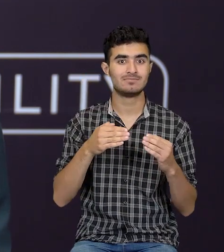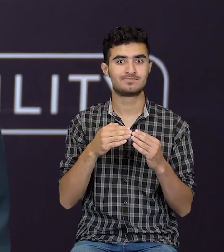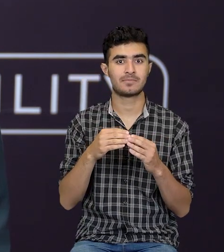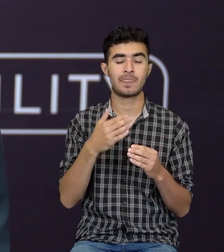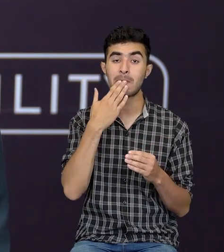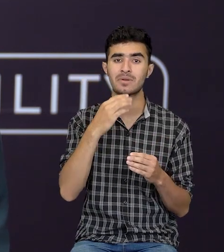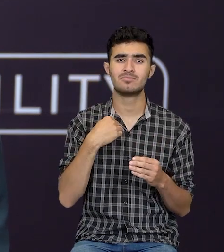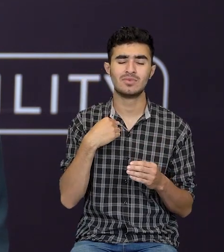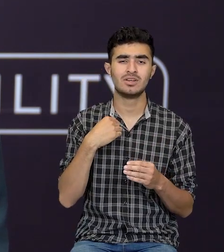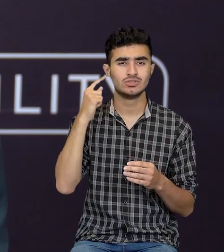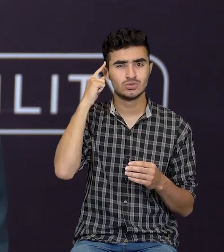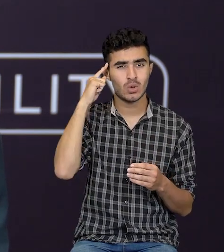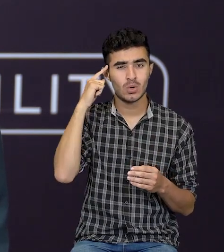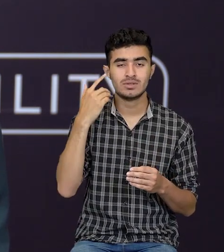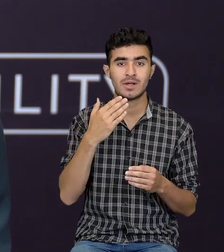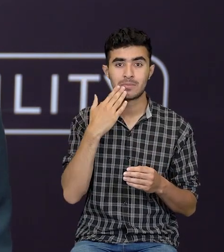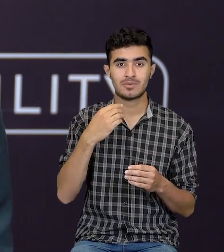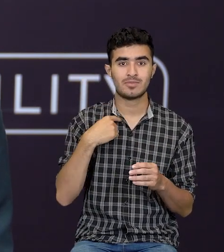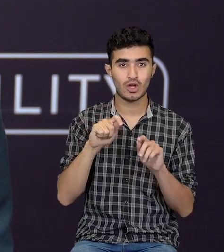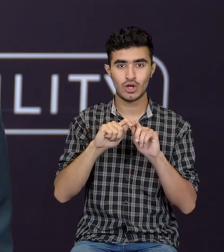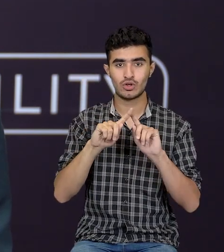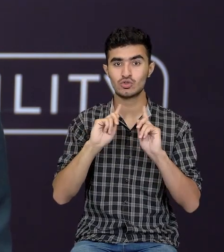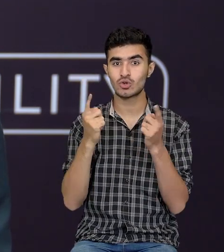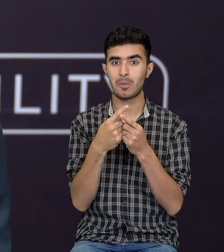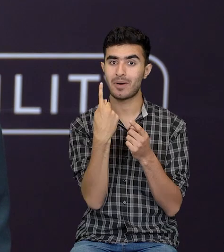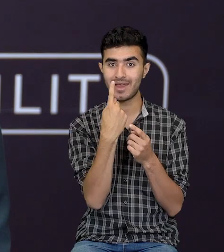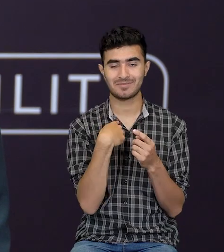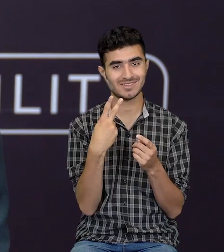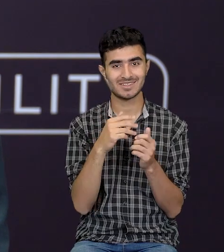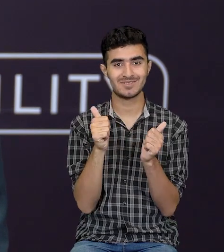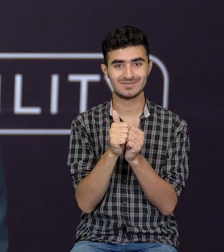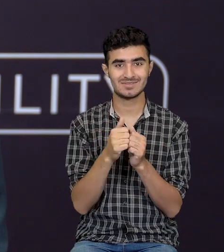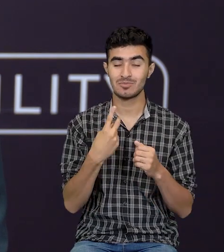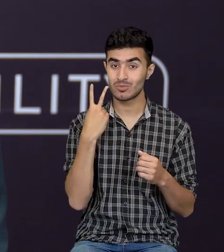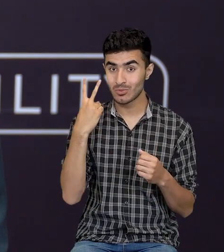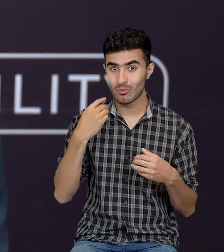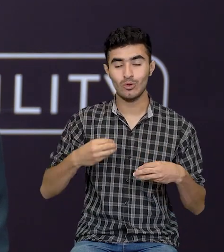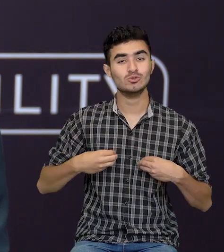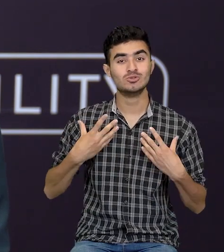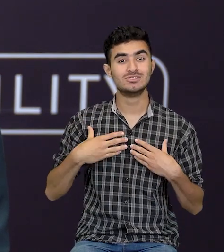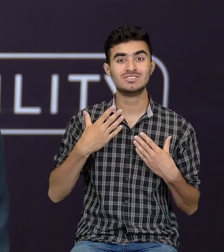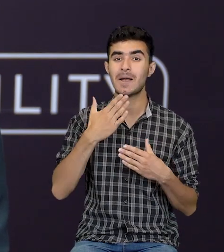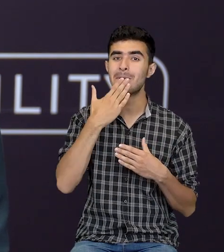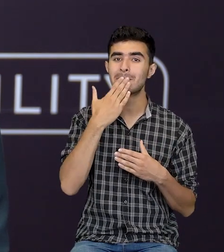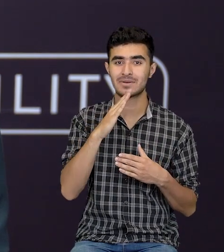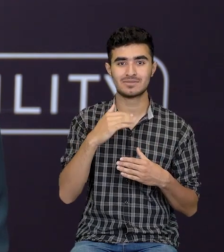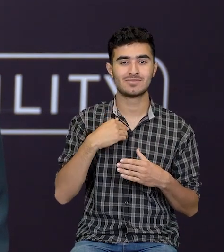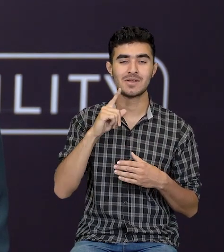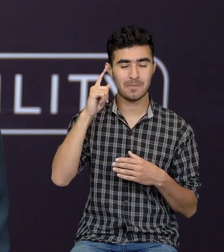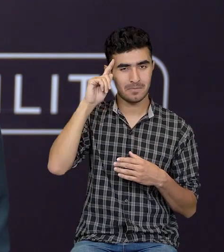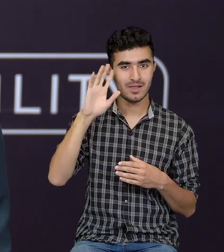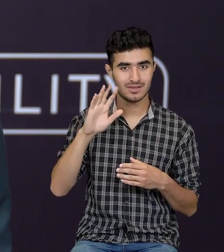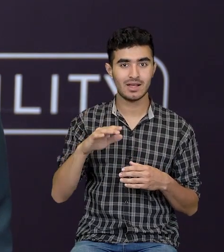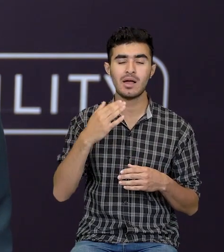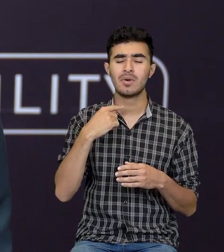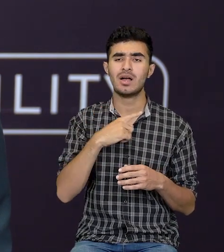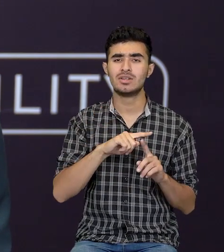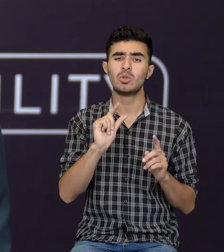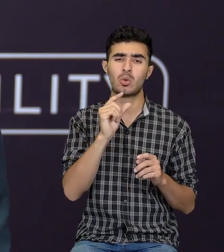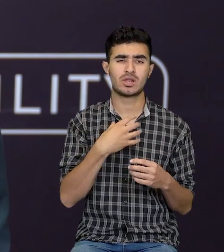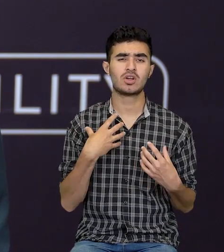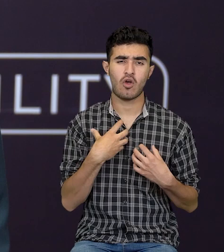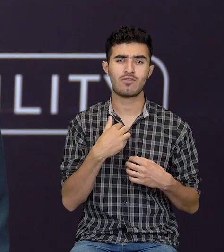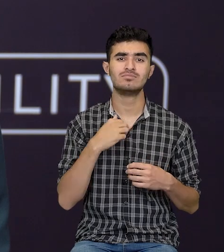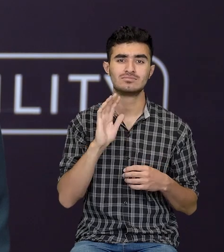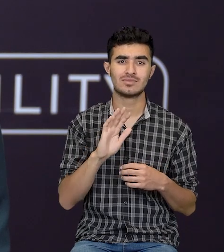खुशी थी कि ये वही इंसान है कि मैं इसे घर से लेने गया था अपने कोच के साथ, ये लेकर आए, छोटा सा था, तो आज इसी